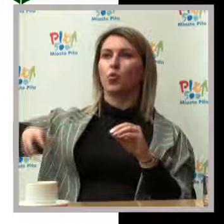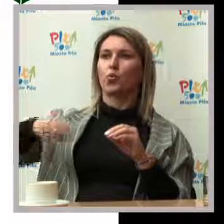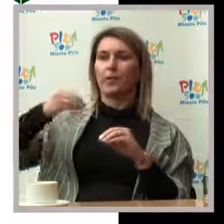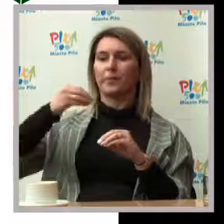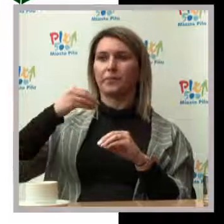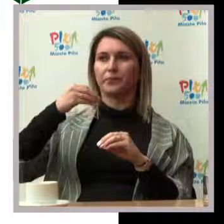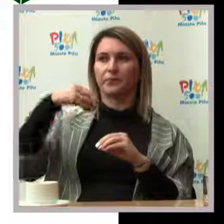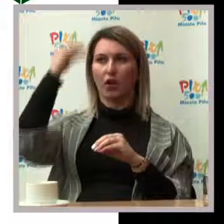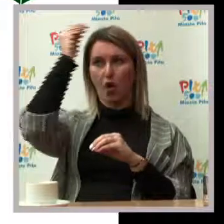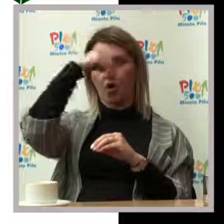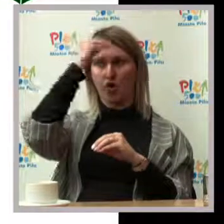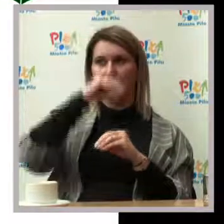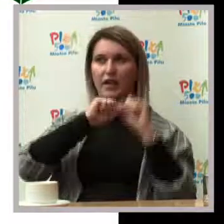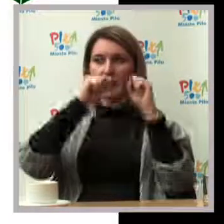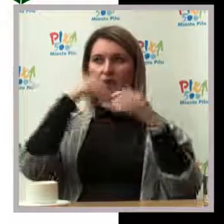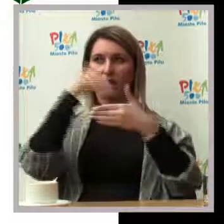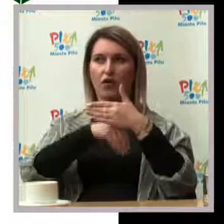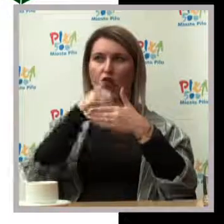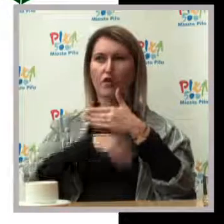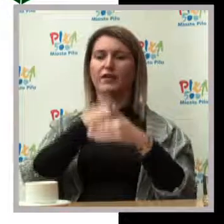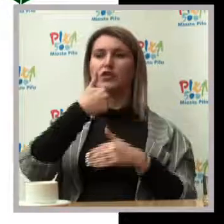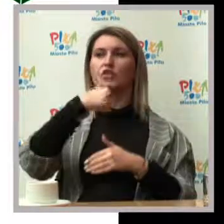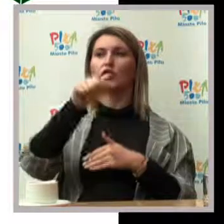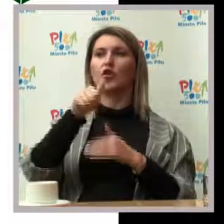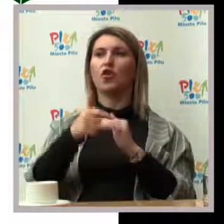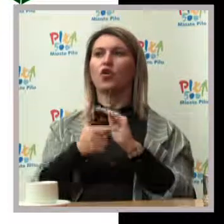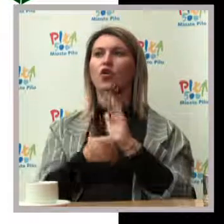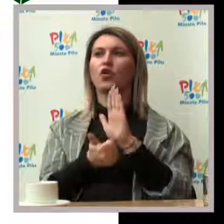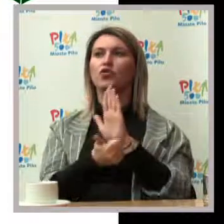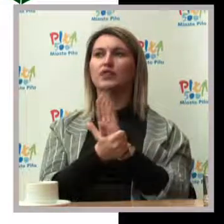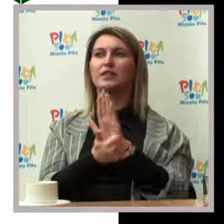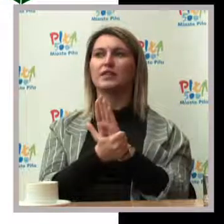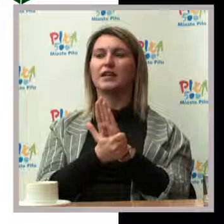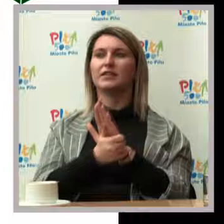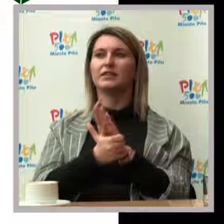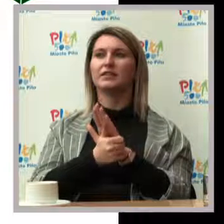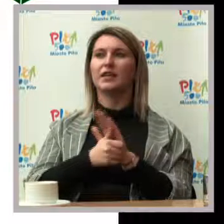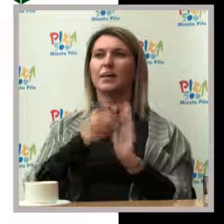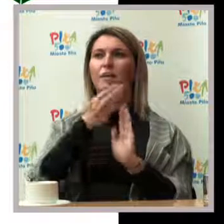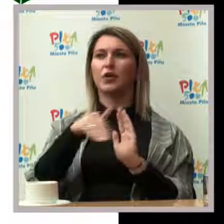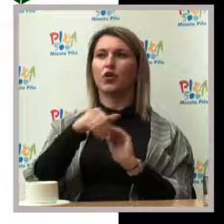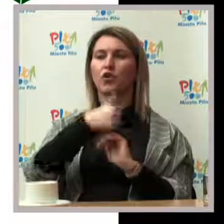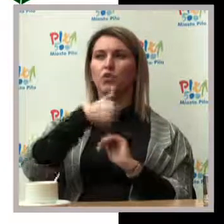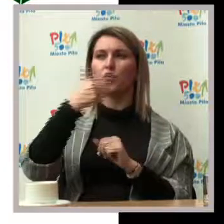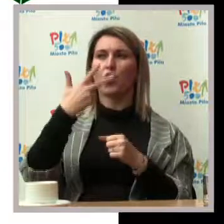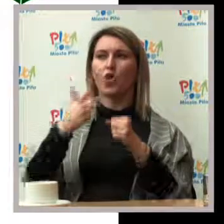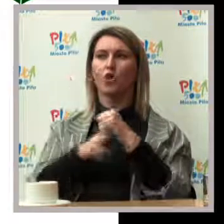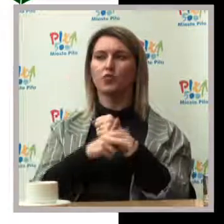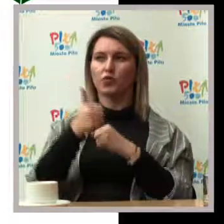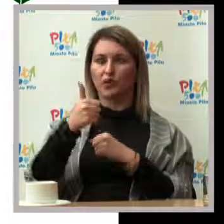ponad 116 milionów 181 tysięcy i stanowi w naszym budżecie blisko 40% wydatków